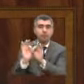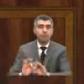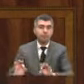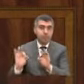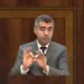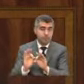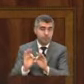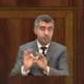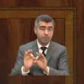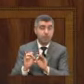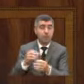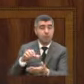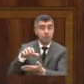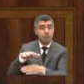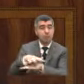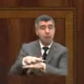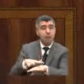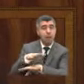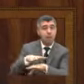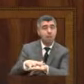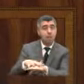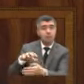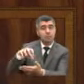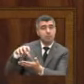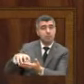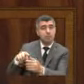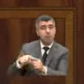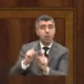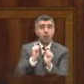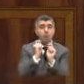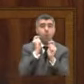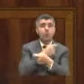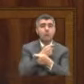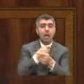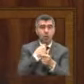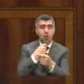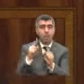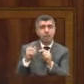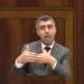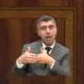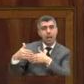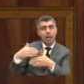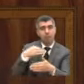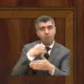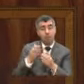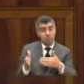كارثي كذلك في بعض الجهات، وأنقل لكم معاناة جهة الشرق كنموذج بالمناطق الحدودية،